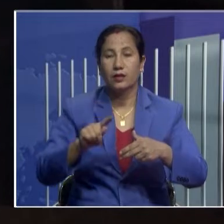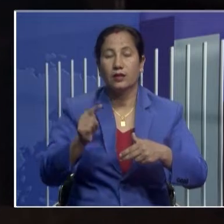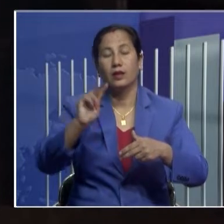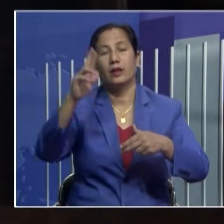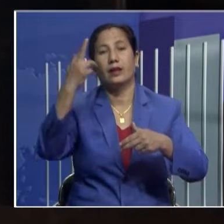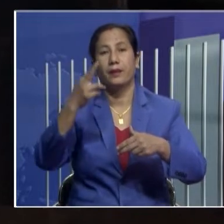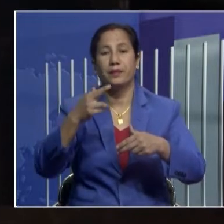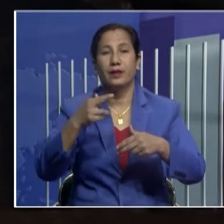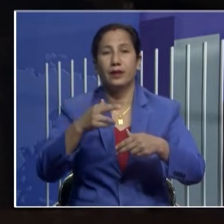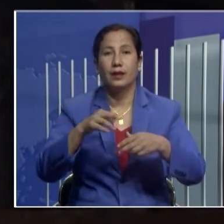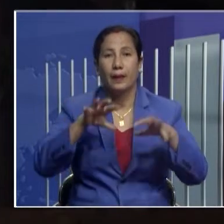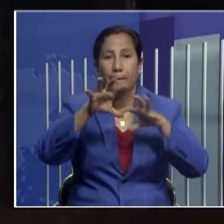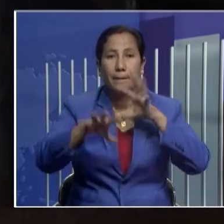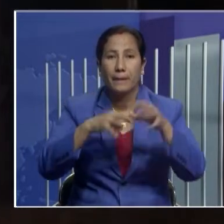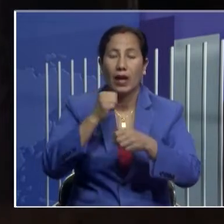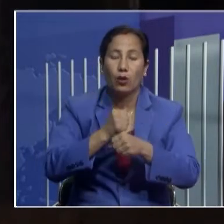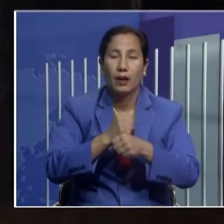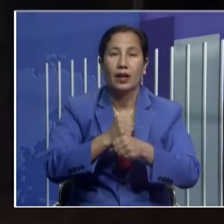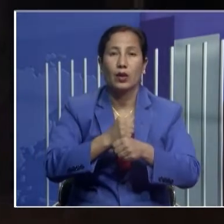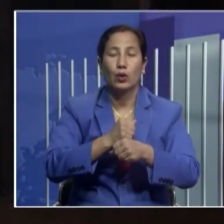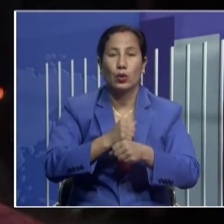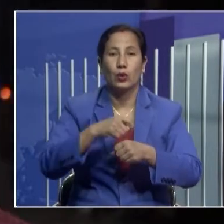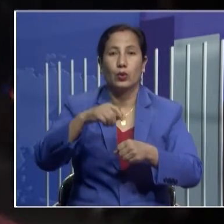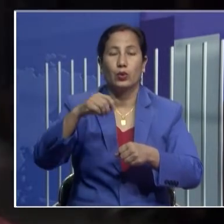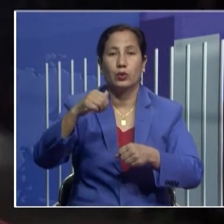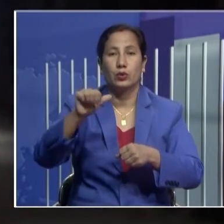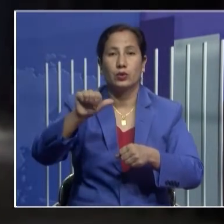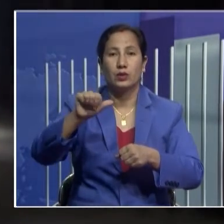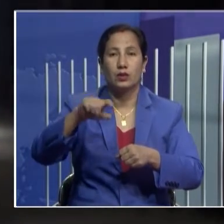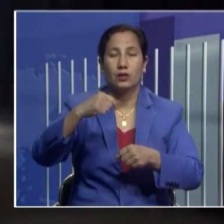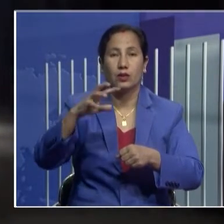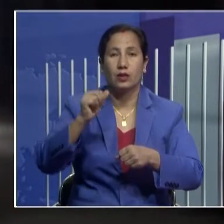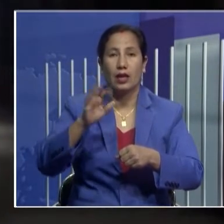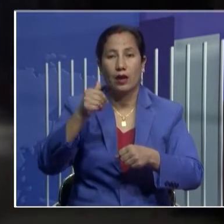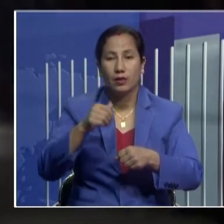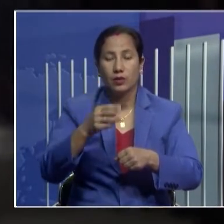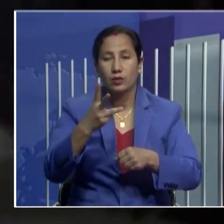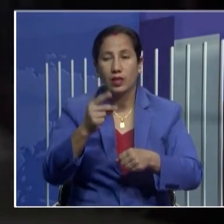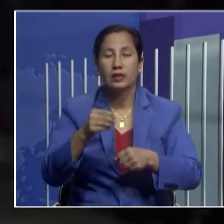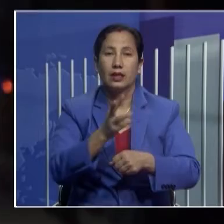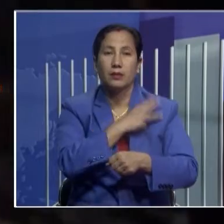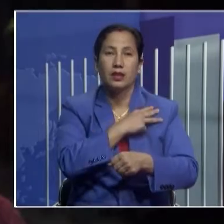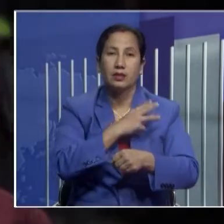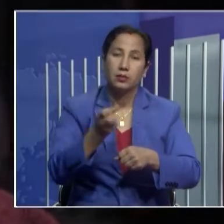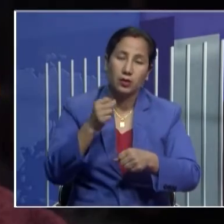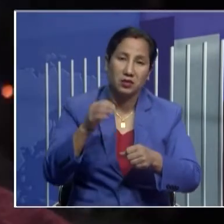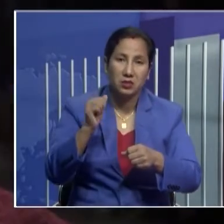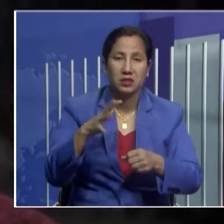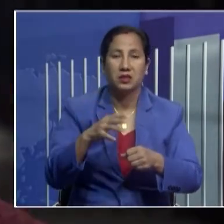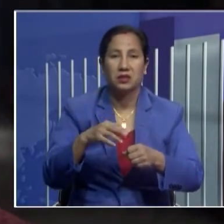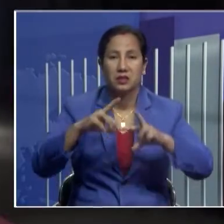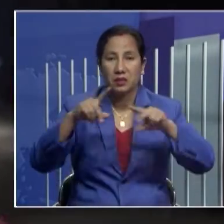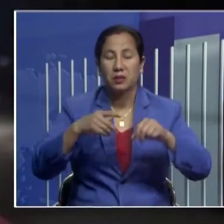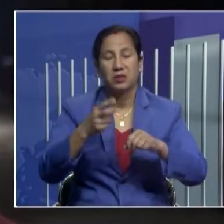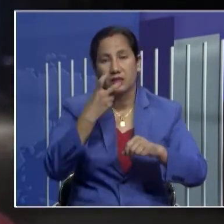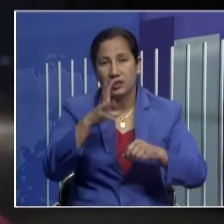संघ भालुबाङका पूर्व अध्यक्ष जगत प्रसाद पोखरेलले बताउनुभयो। आउँदाखेरि दुई चारजना मान्छे पनि नभेटिने, निर्माण सामग्री पनि नदेखिने, कता